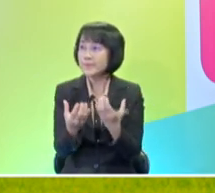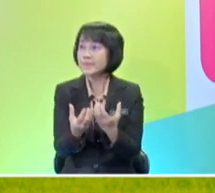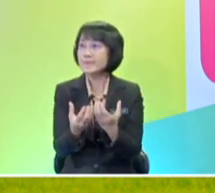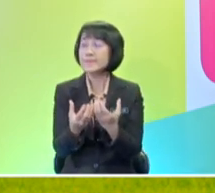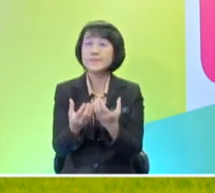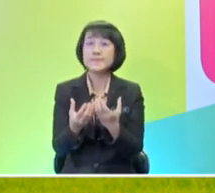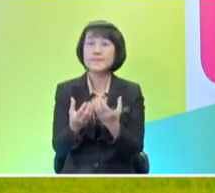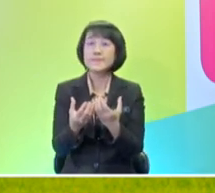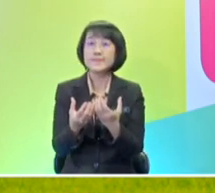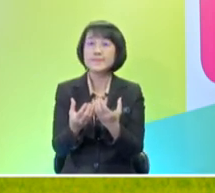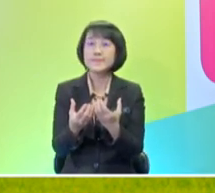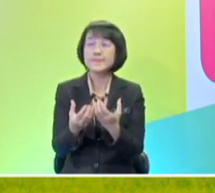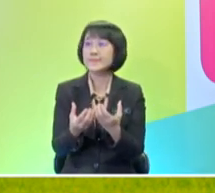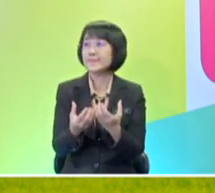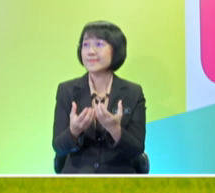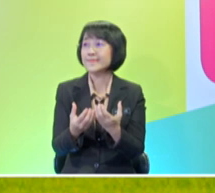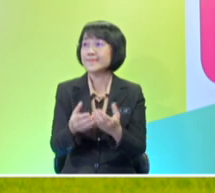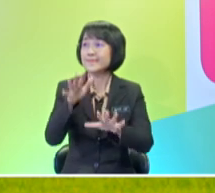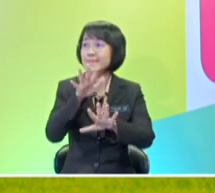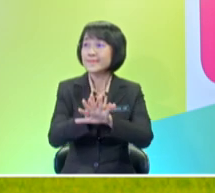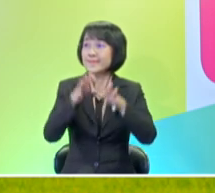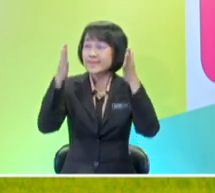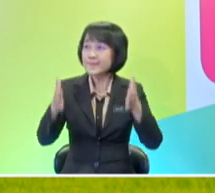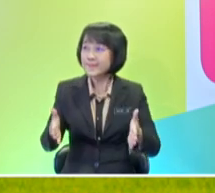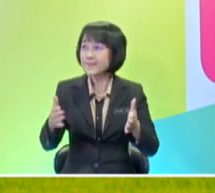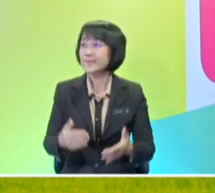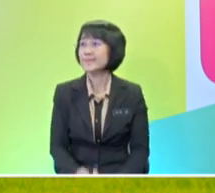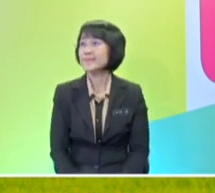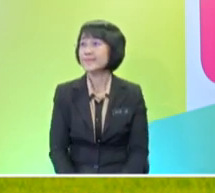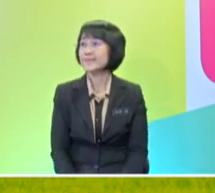tapi ini individu belum boleh main di kawasan lapangan